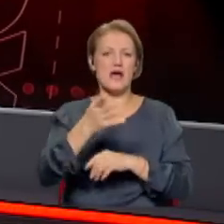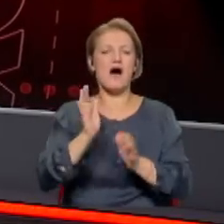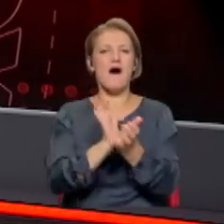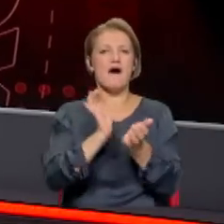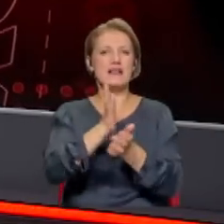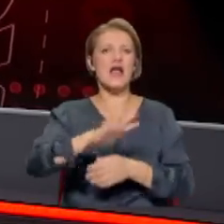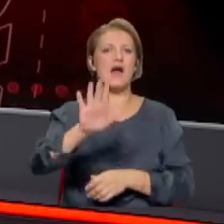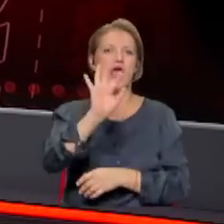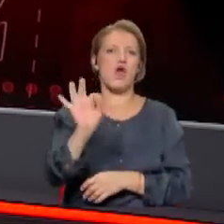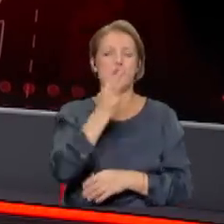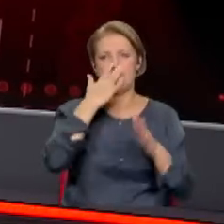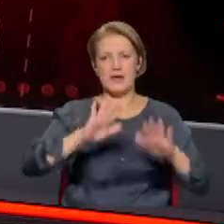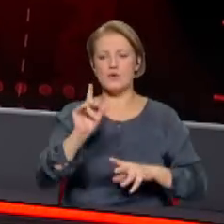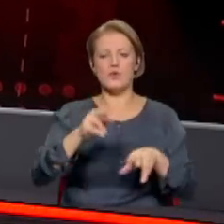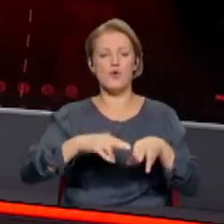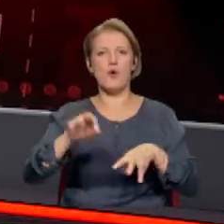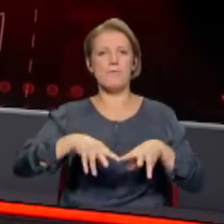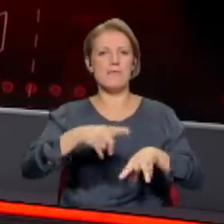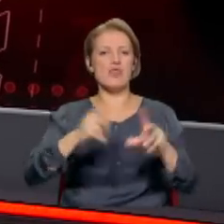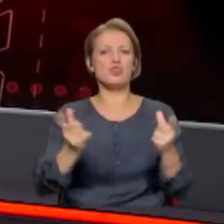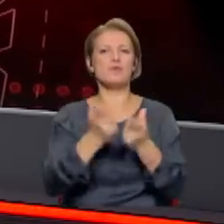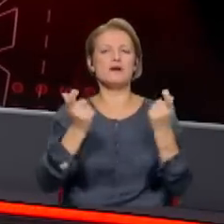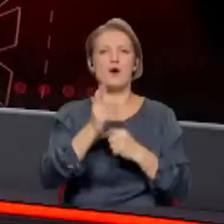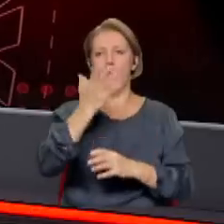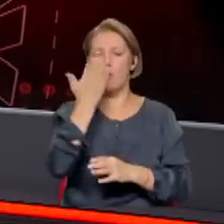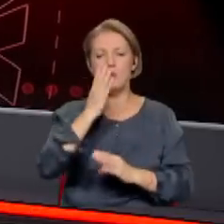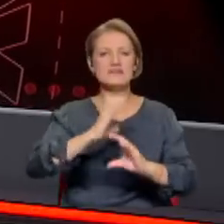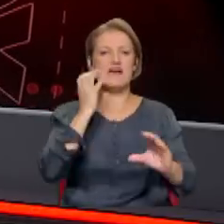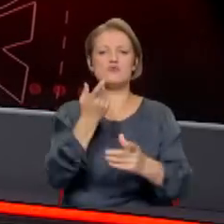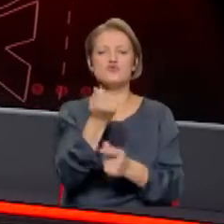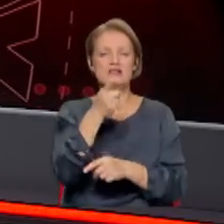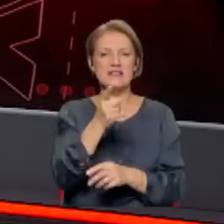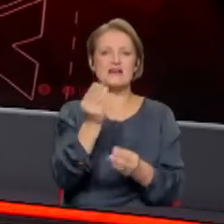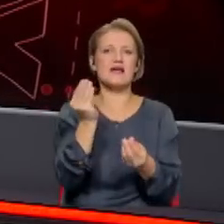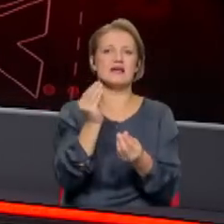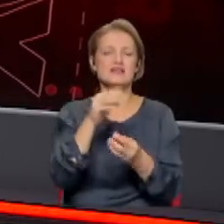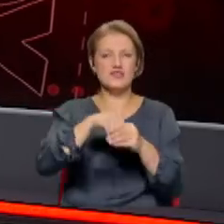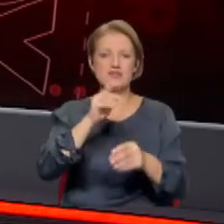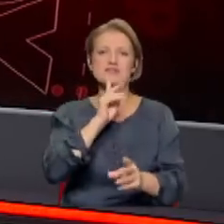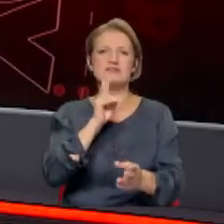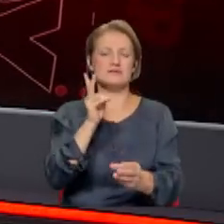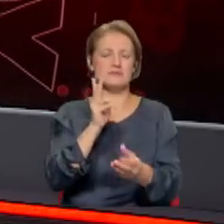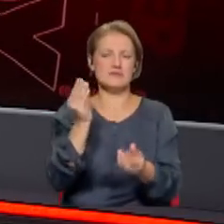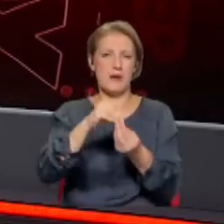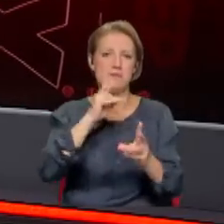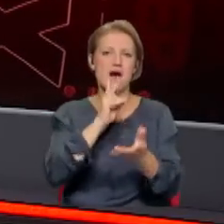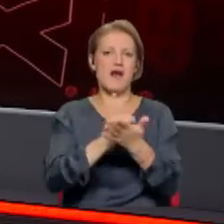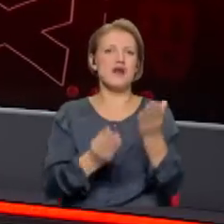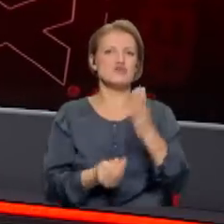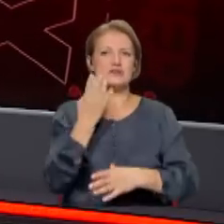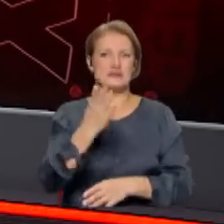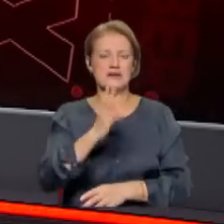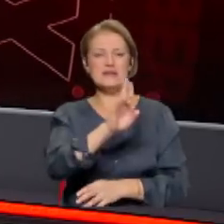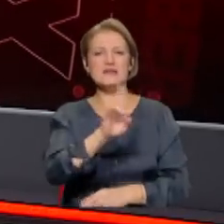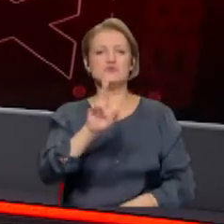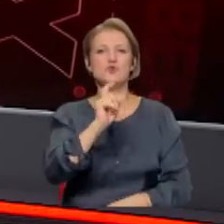Velilerse Eylül'ü bekliyor. UKOME toplantısından okul servis ücretleri için de zam kararı çıktı. 792 lira olan